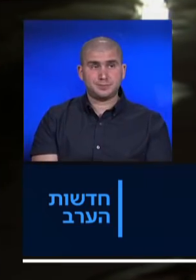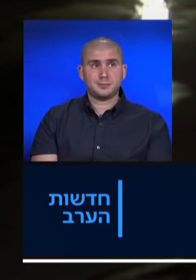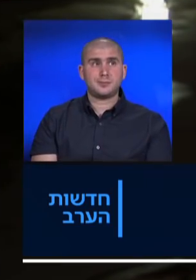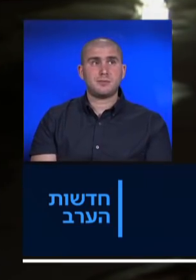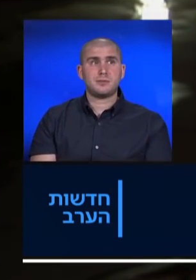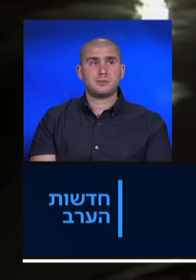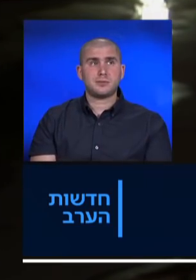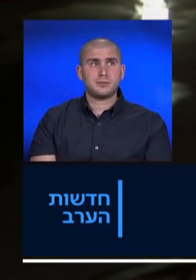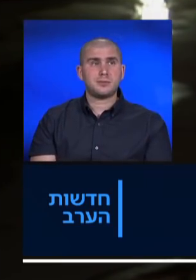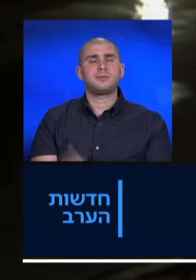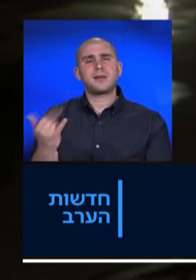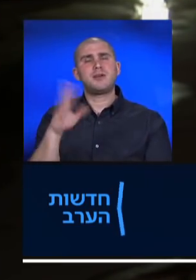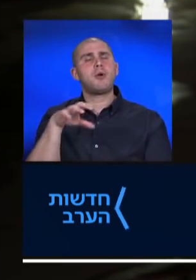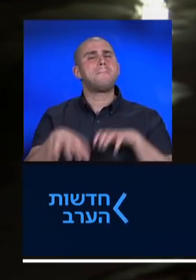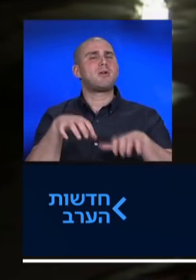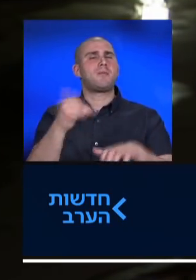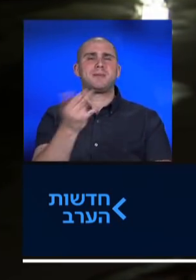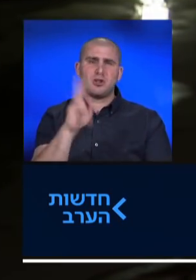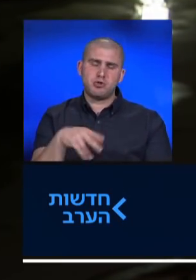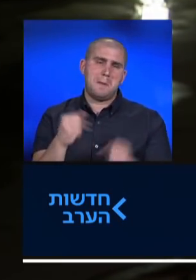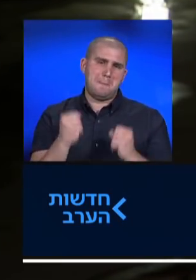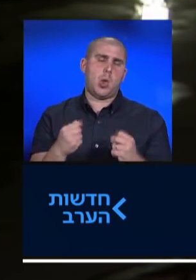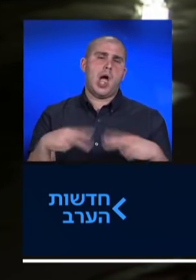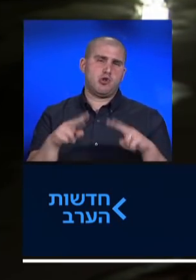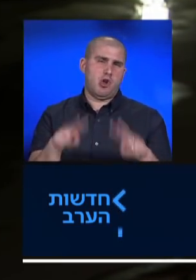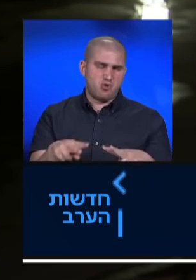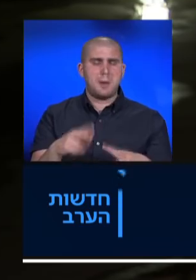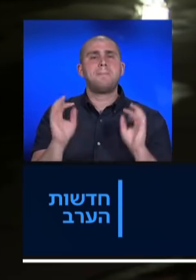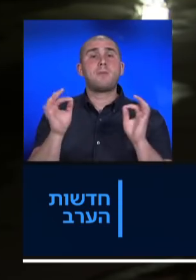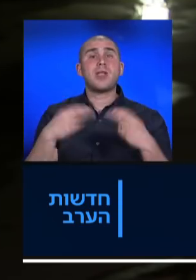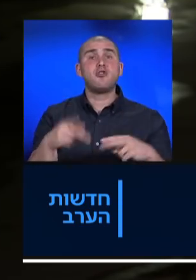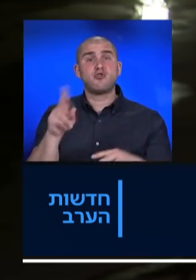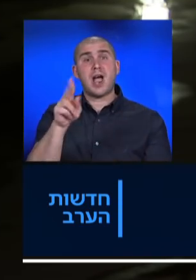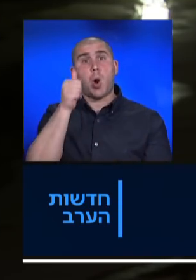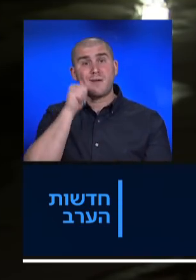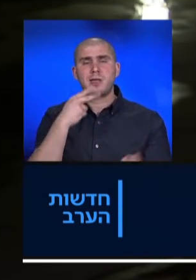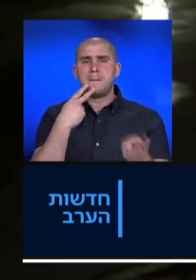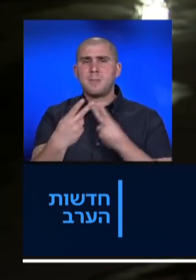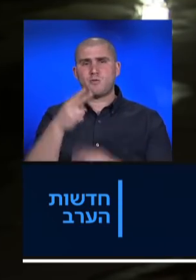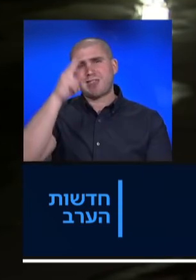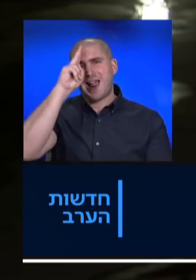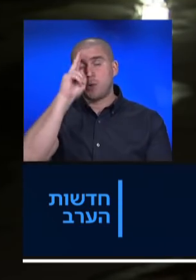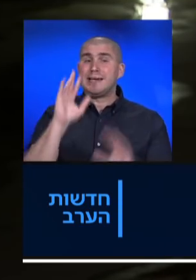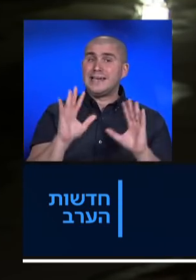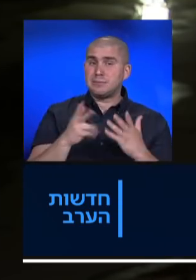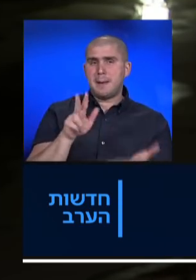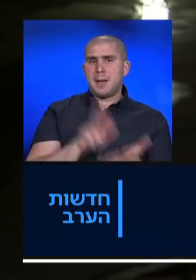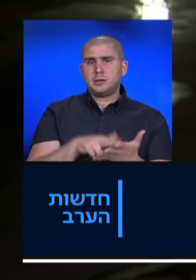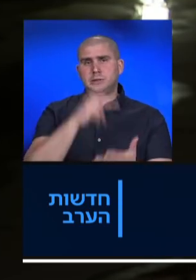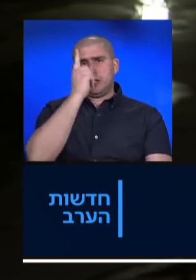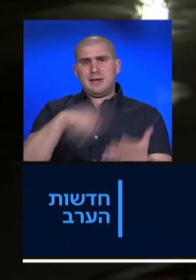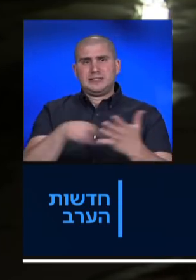תמיד יש מכשולים, והייתי אומרת שיש בוודאי חשש כזה, בעיקר חשש בכחול לבן מהתגובה של הליכוד אם בג"ץ יפסול סעיפים